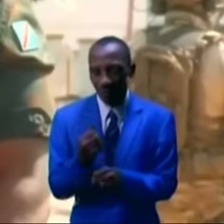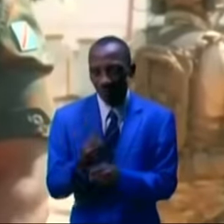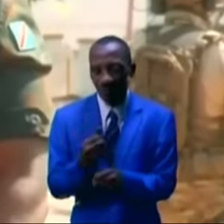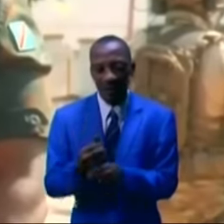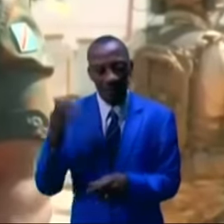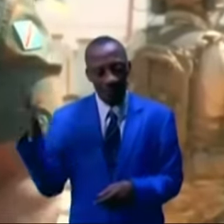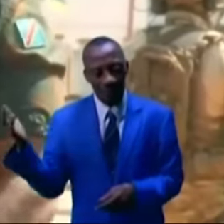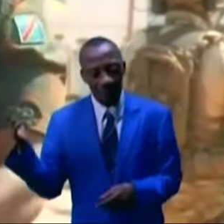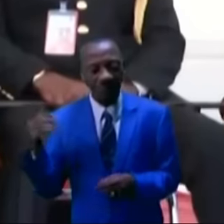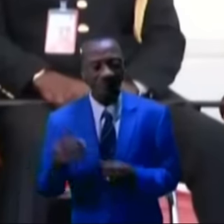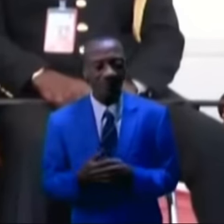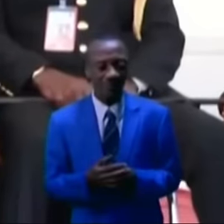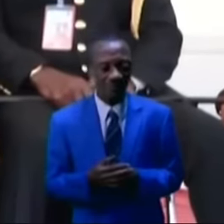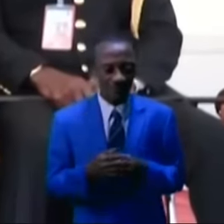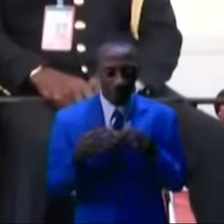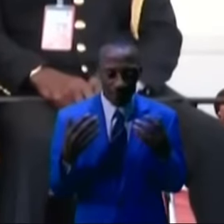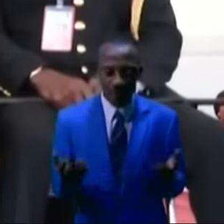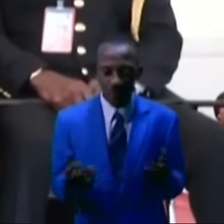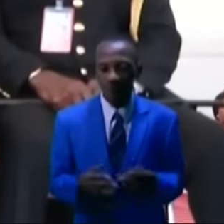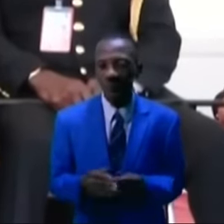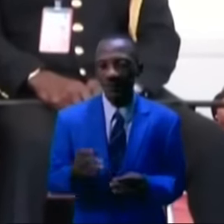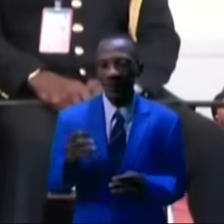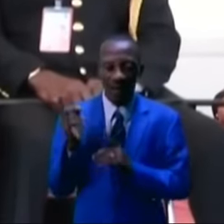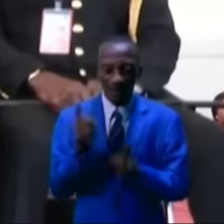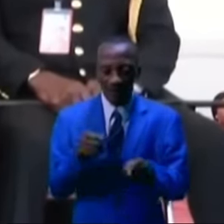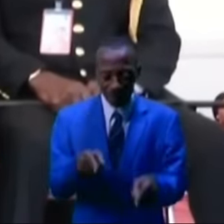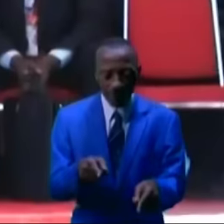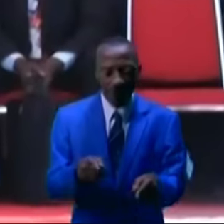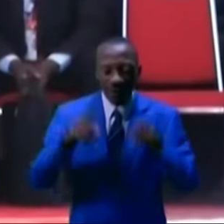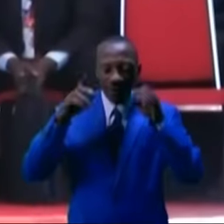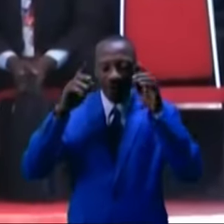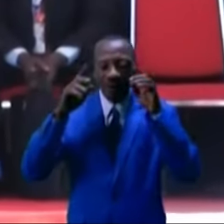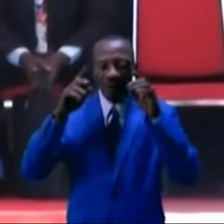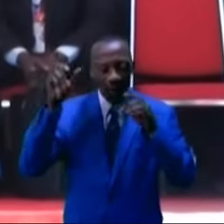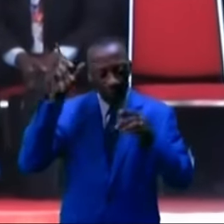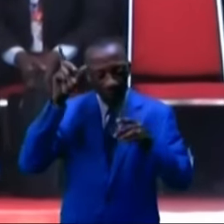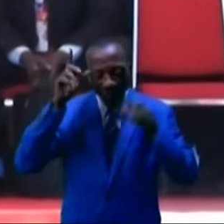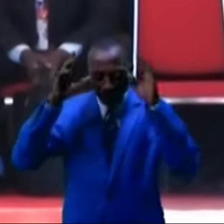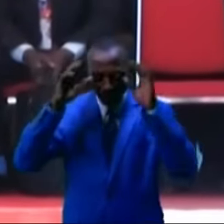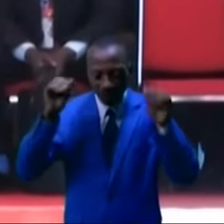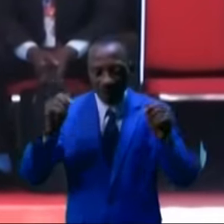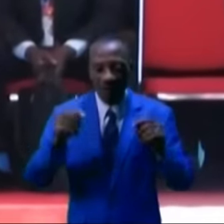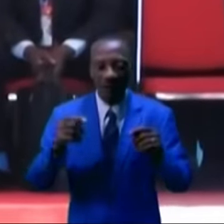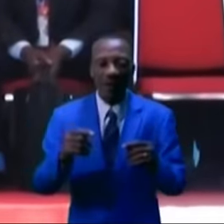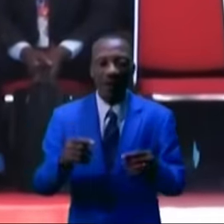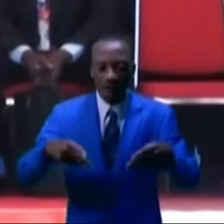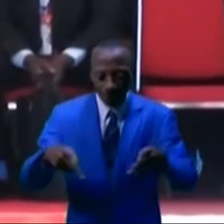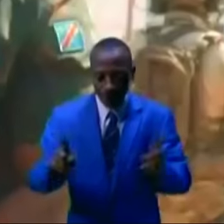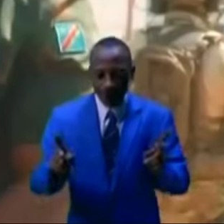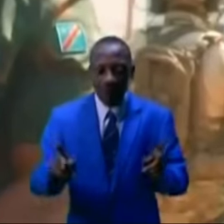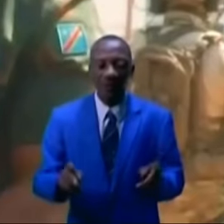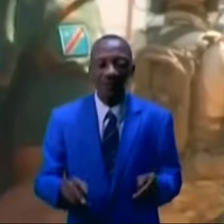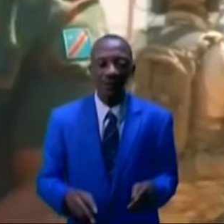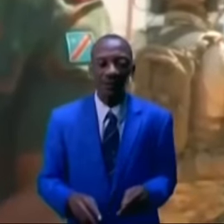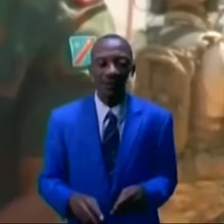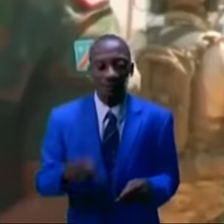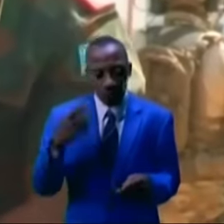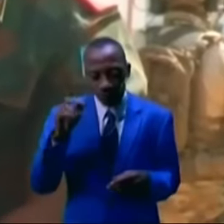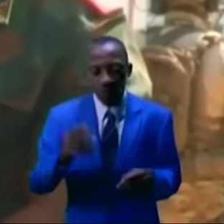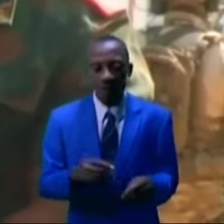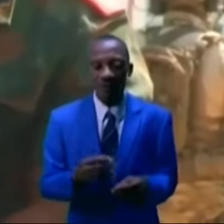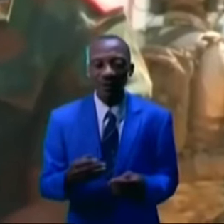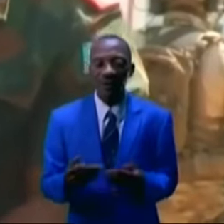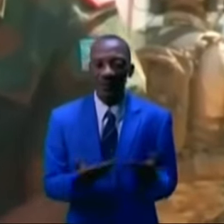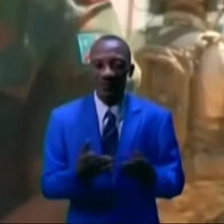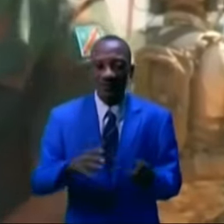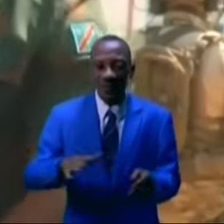en y transportant de biens et de services. On se souvient du calvaire des agences commises à la réalisation